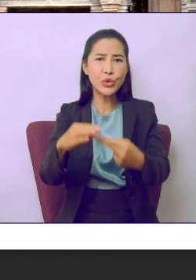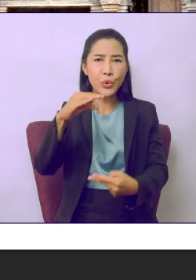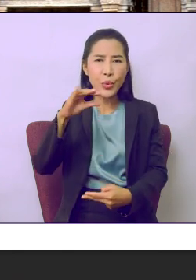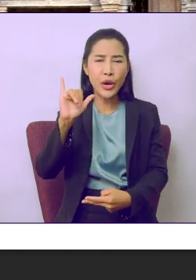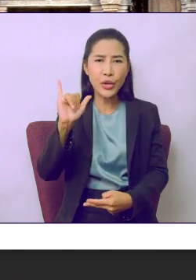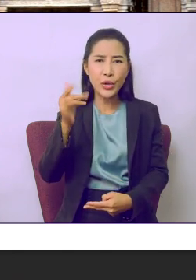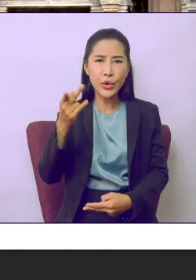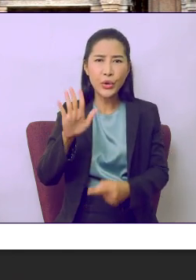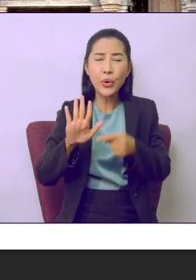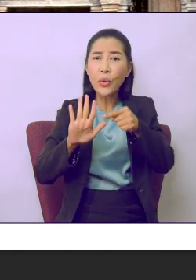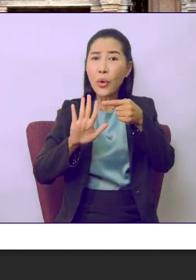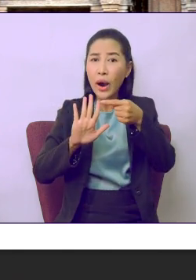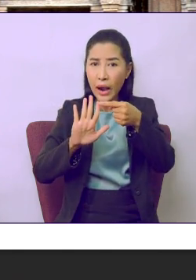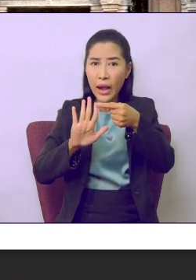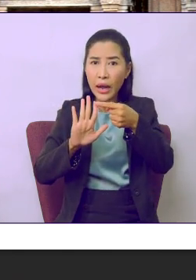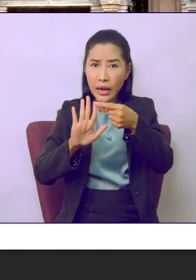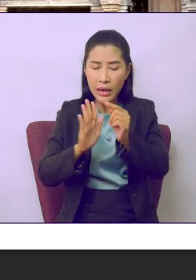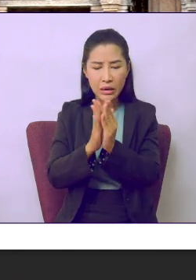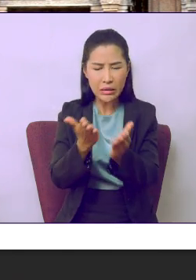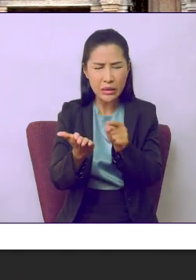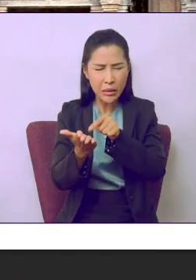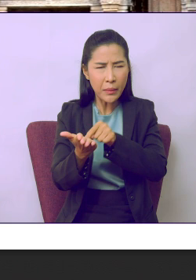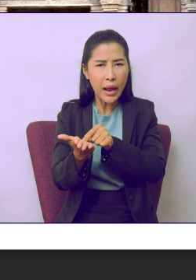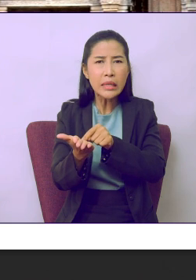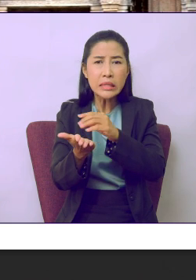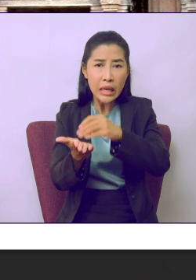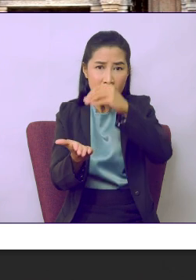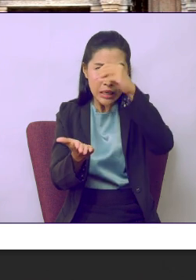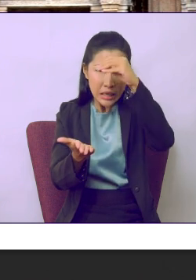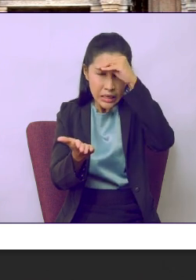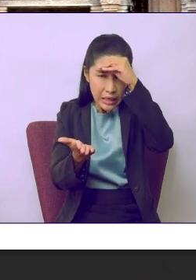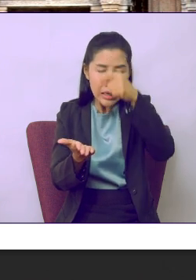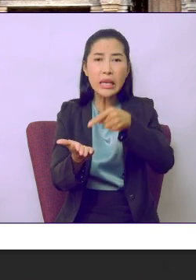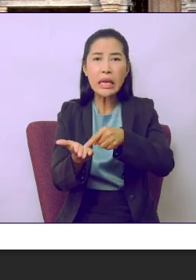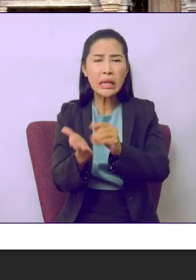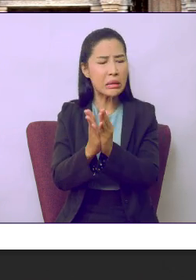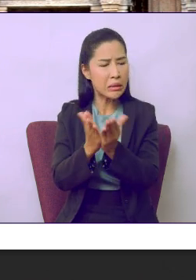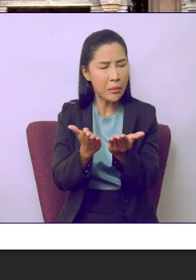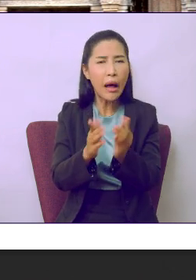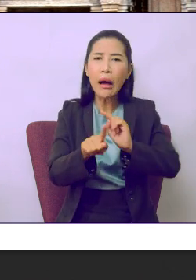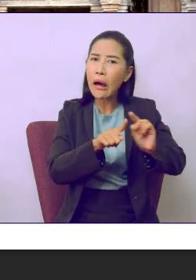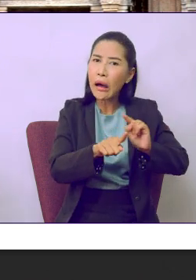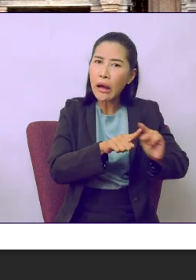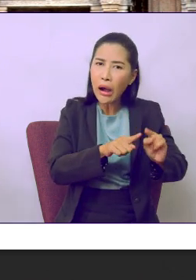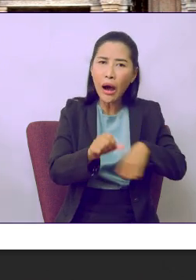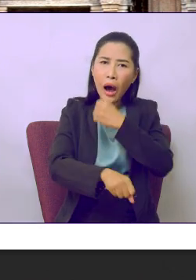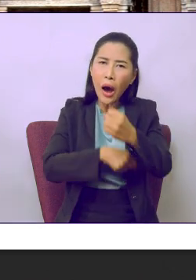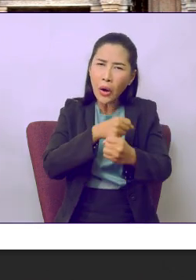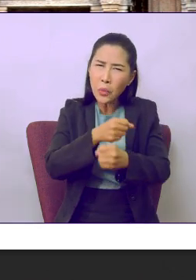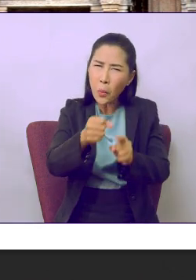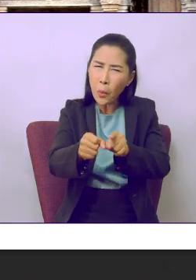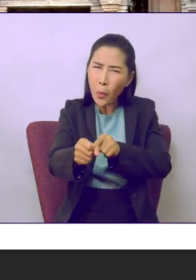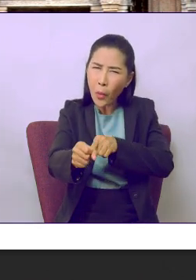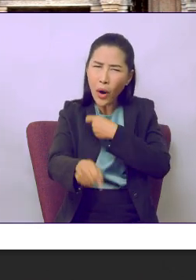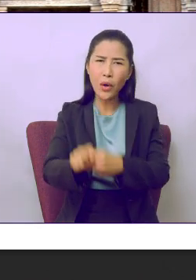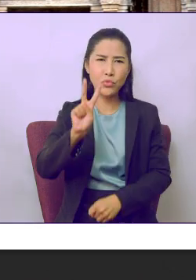หลายเล่มนะครับอ่าที่เรายังใช้เรียนอยู่นะครับก็มีอย่างเช่นตำราปตัญชลีโยคะสุตราเนี่ยก็อายุมากกว่า 2,000ปีแล้ว